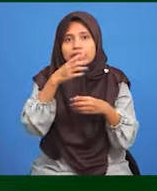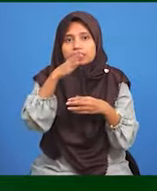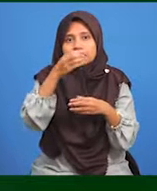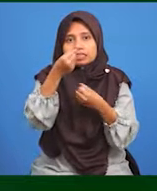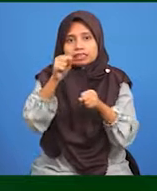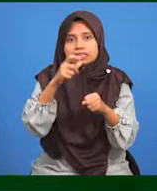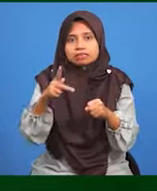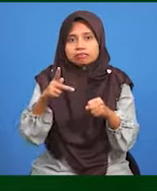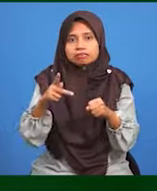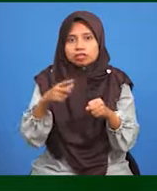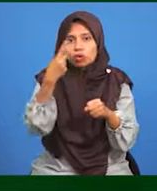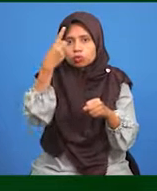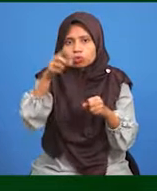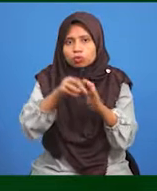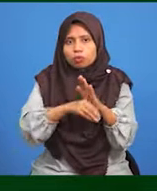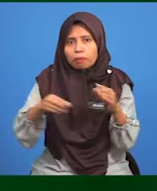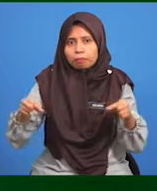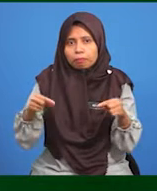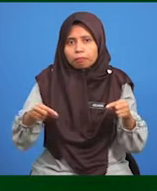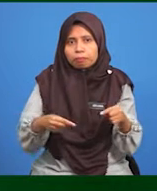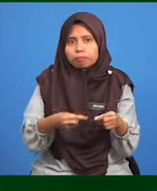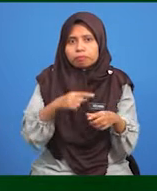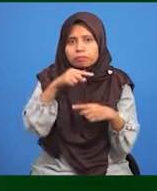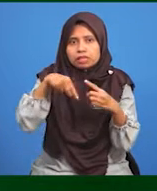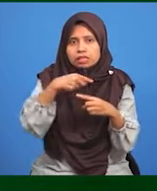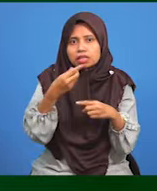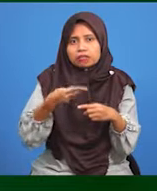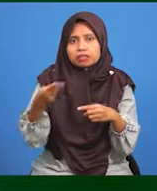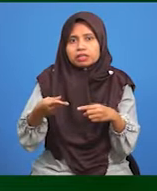bila kau bahan-bahan ini perlu dimasukkan